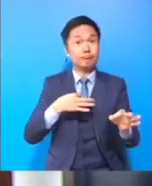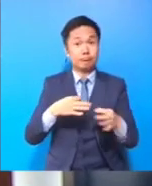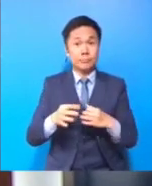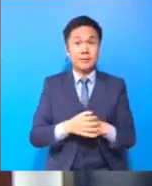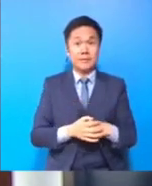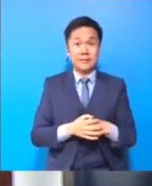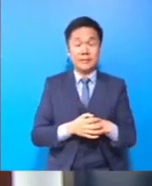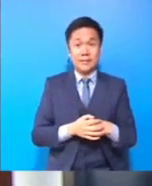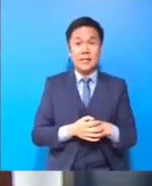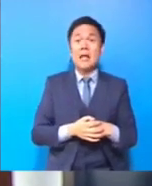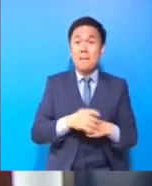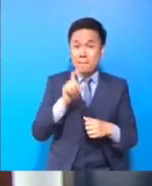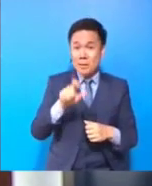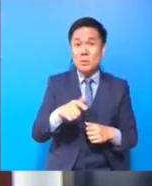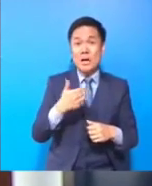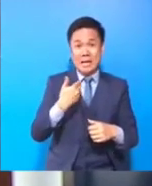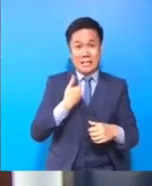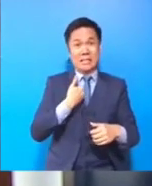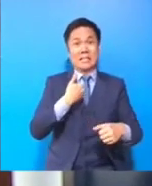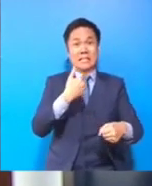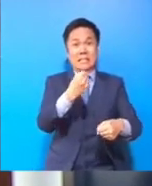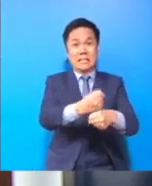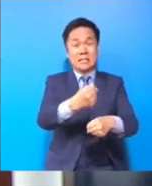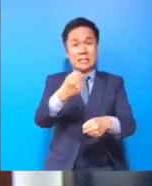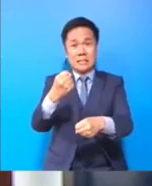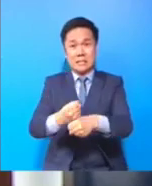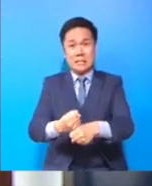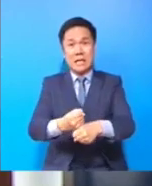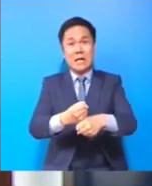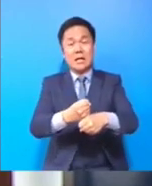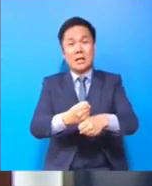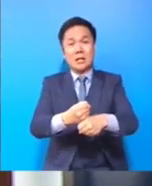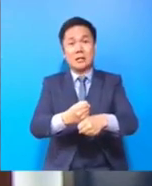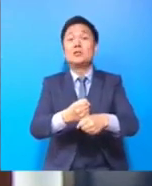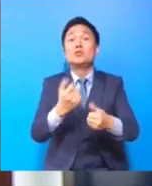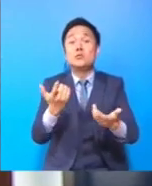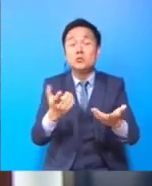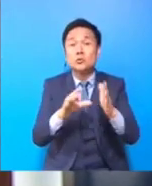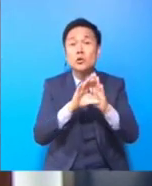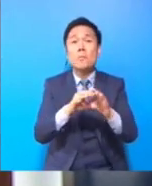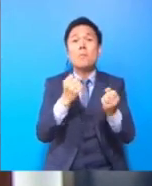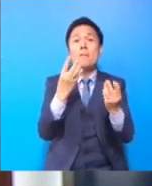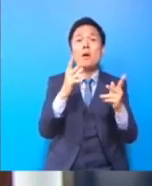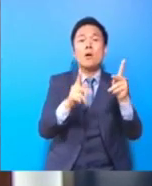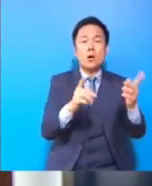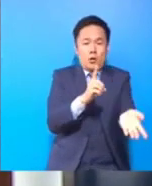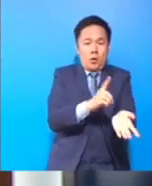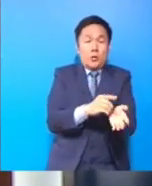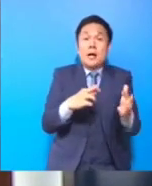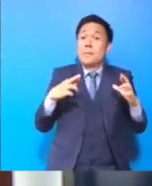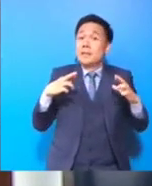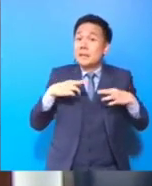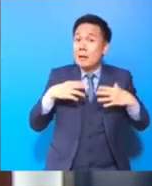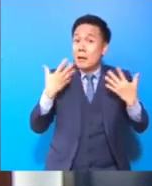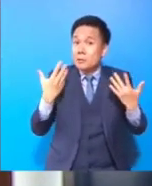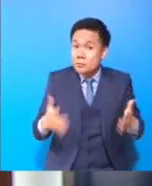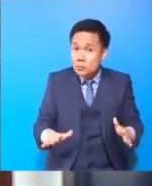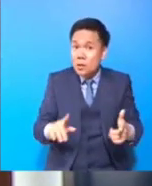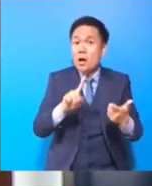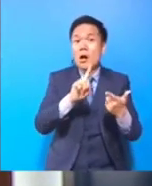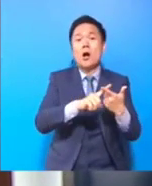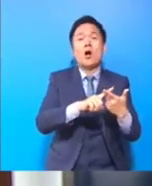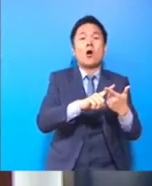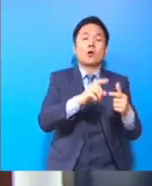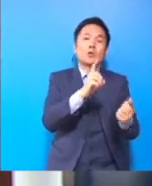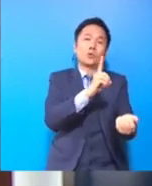kekosongan Jabatan itu pentil ini bergantung kepada buah powerbank dokter contohnya yang telah besar ataupun nah telah berpindah